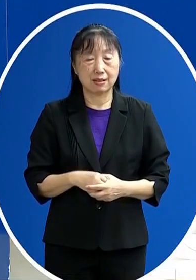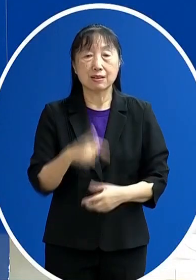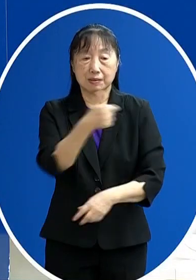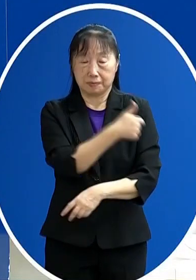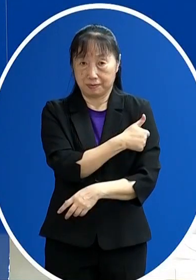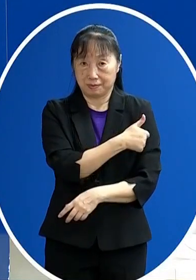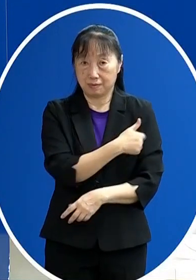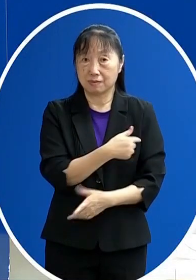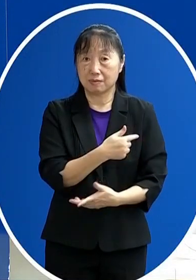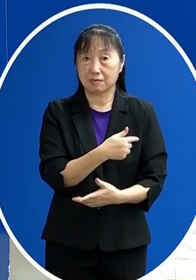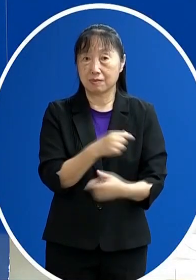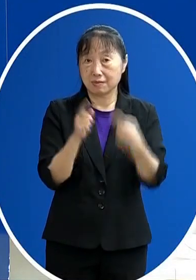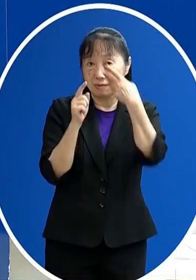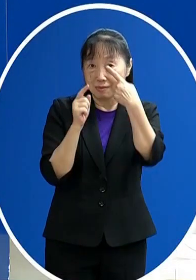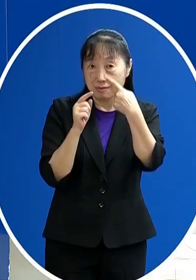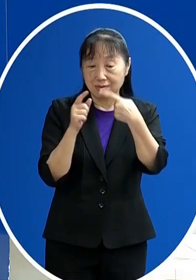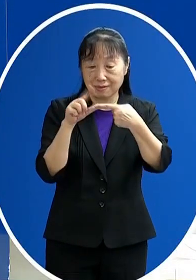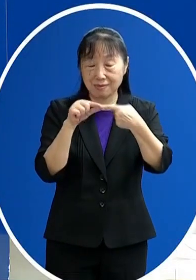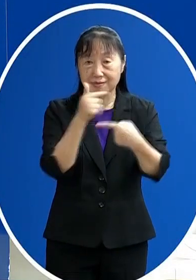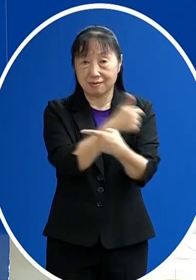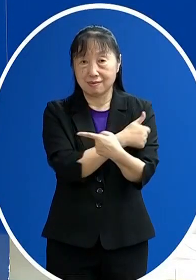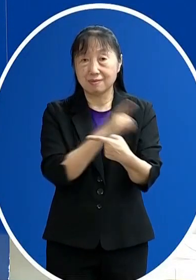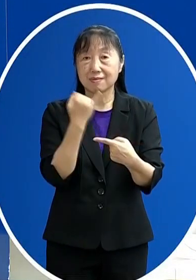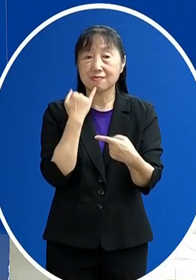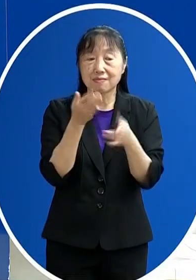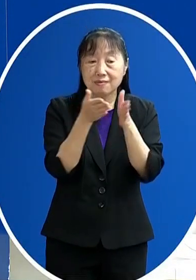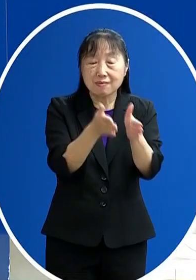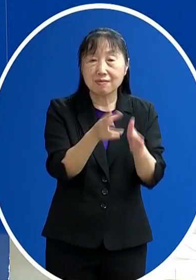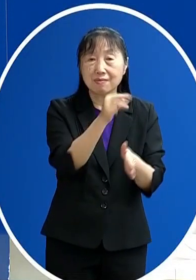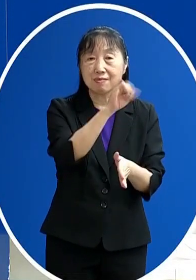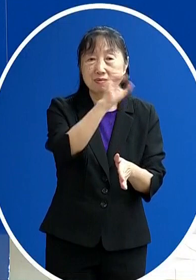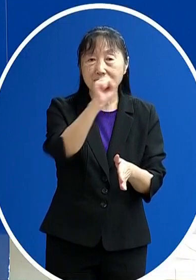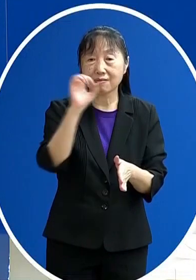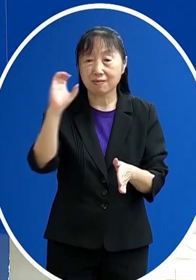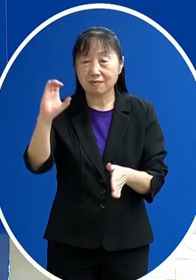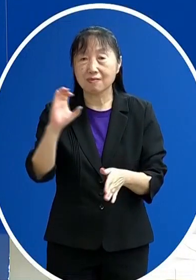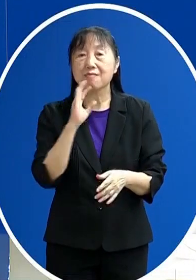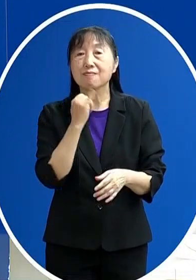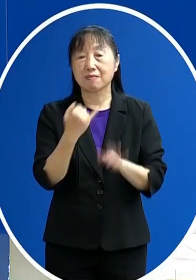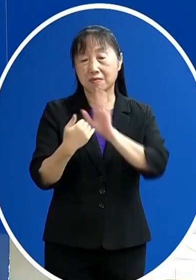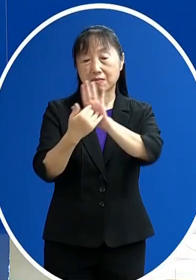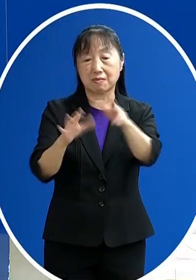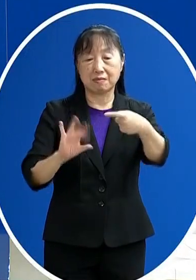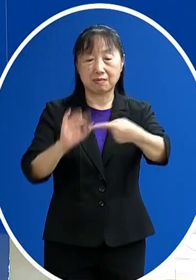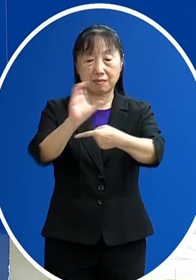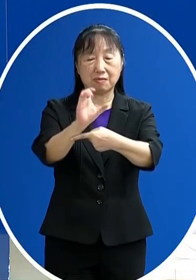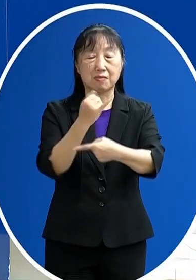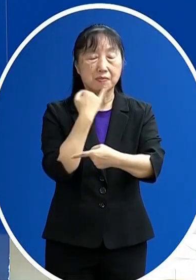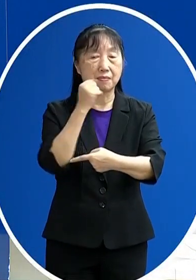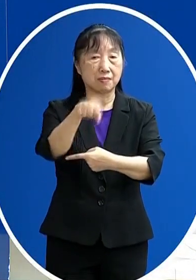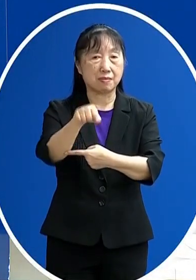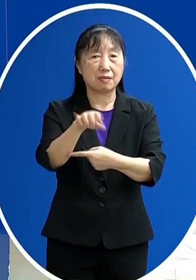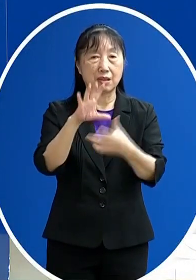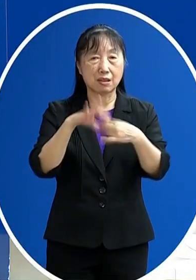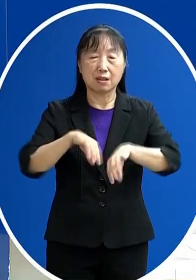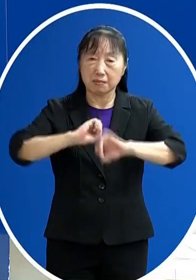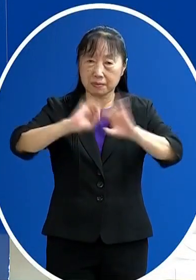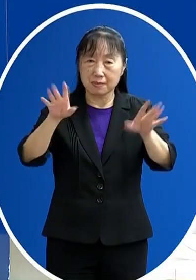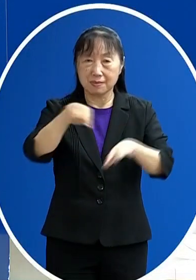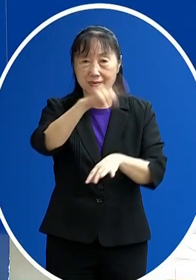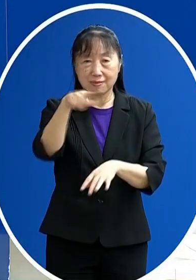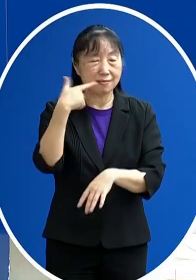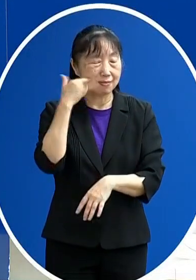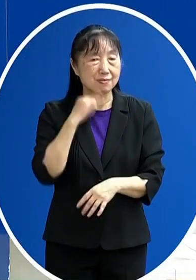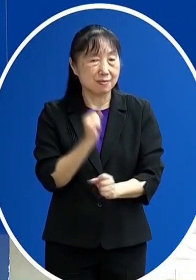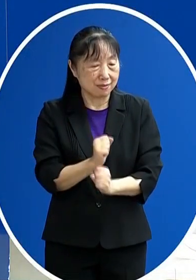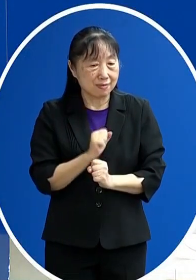疫苗，至少一剂疫苗，对于这个密室吸的保护效果就会有90%以上，所以我们还是特别强烈的呼吁说，家长能够